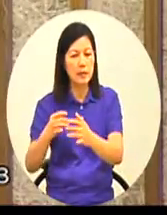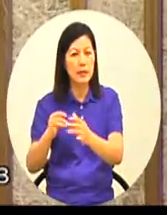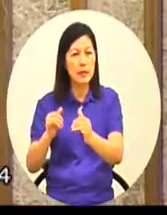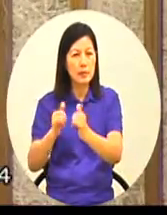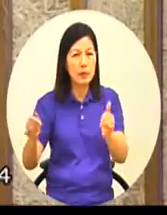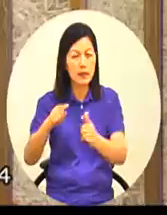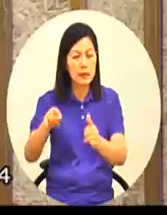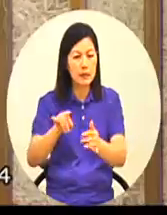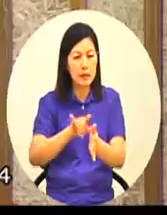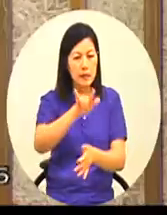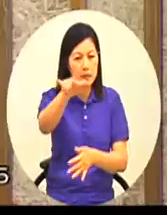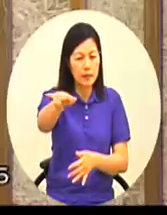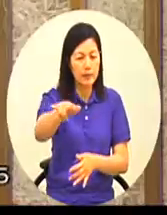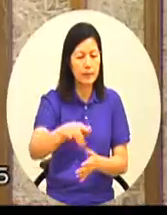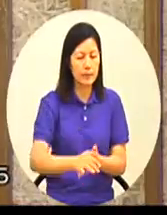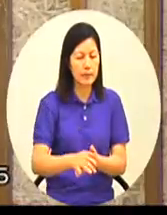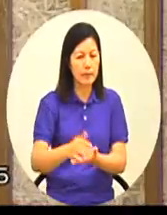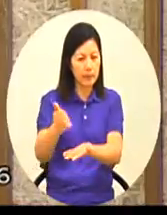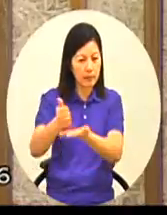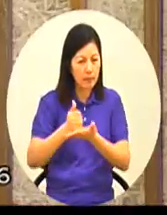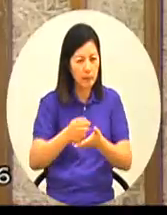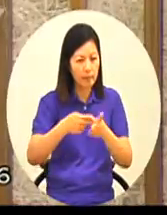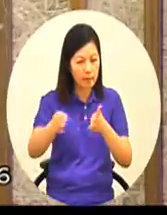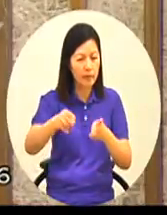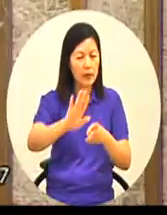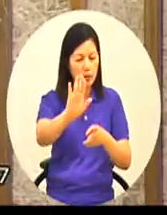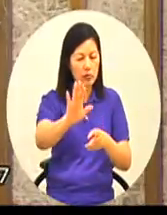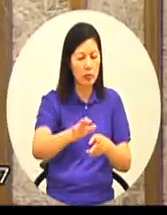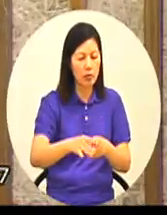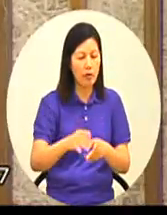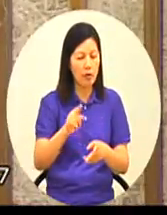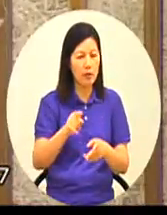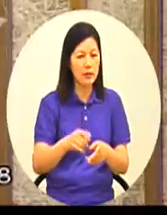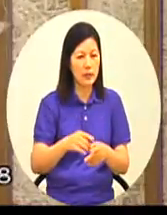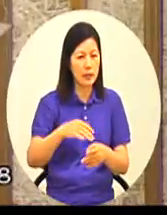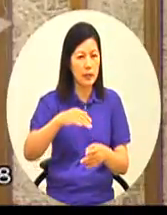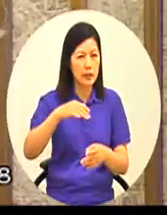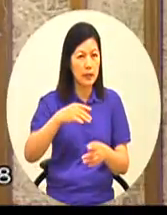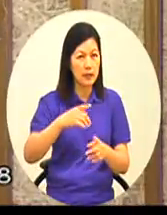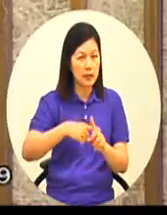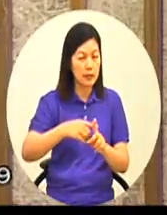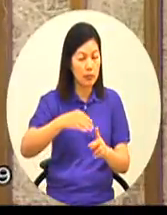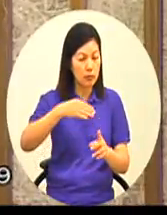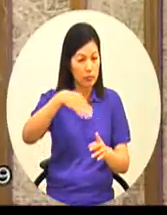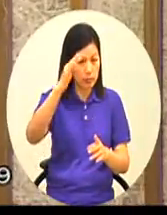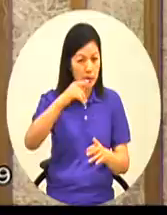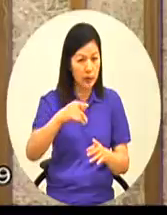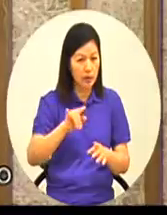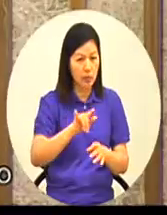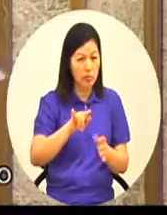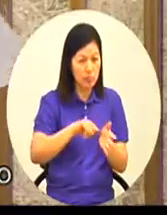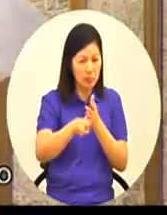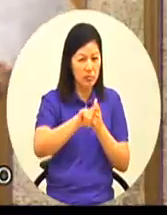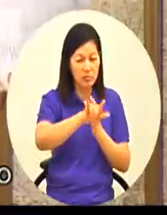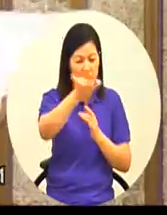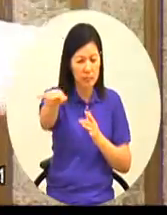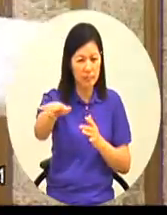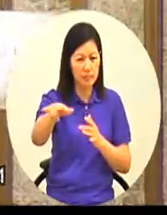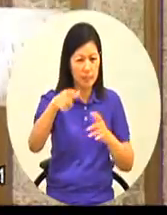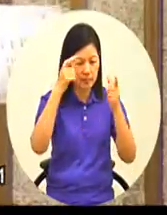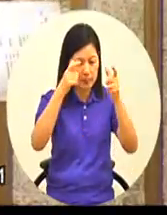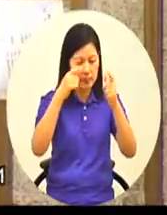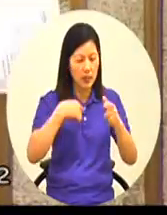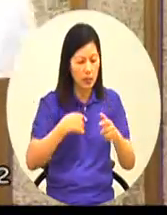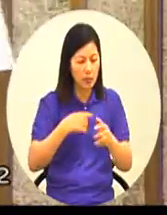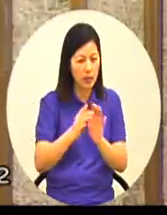那我们才发出一封邀请函，是不是请胡志明你的高阶层搭这个直航带高雄来访，然后我安排一